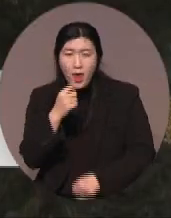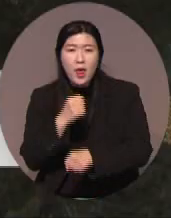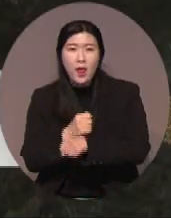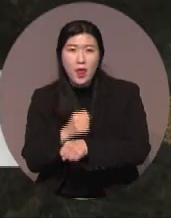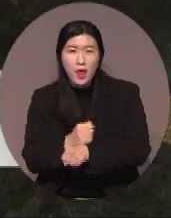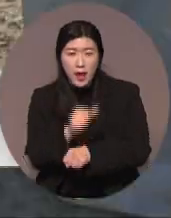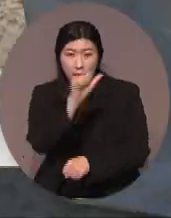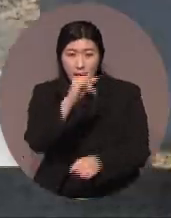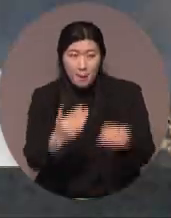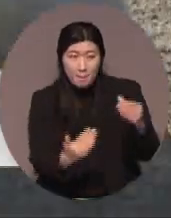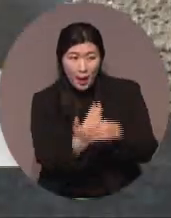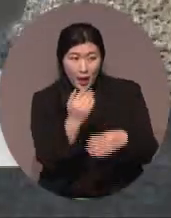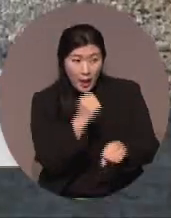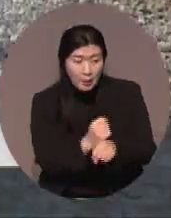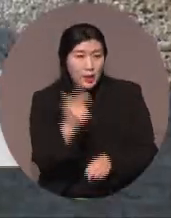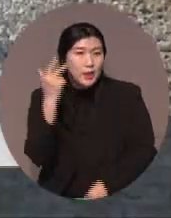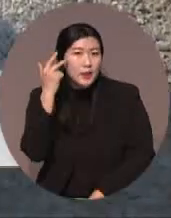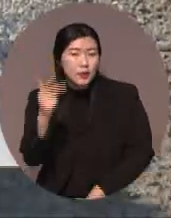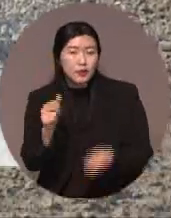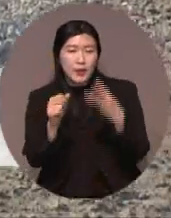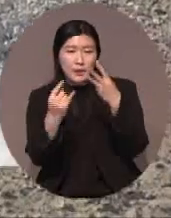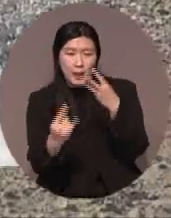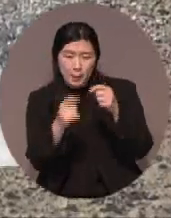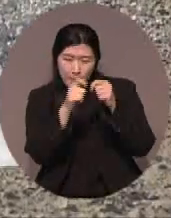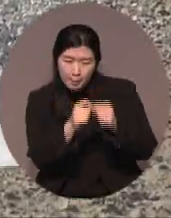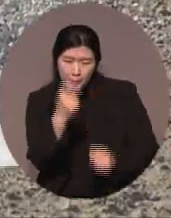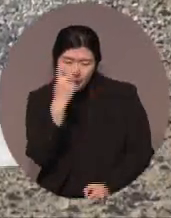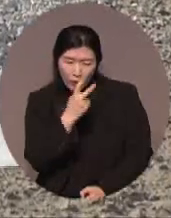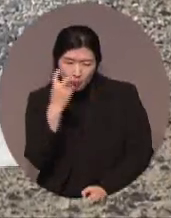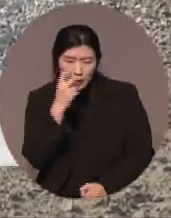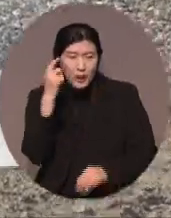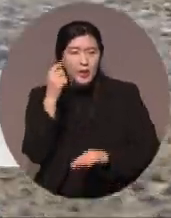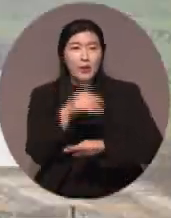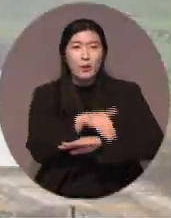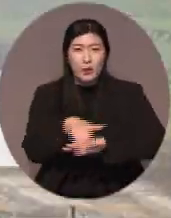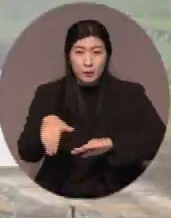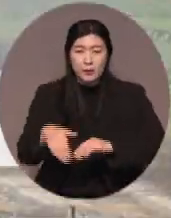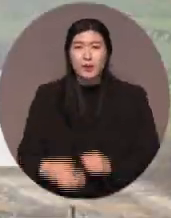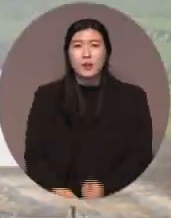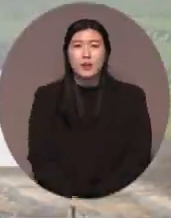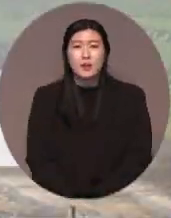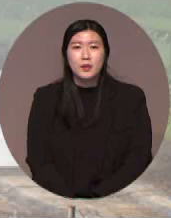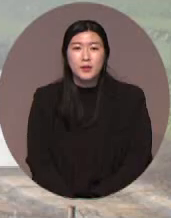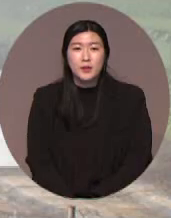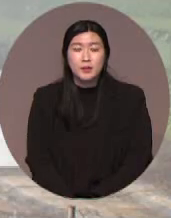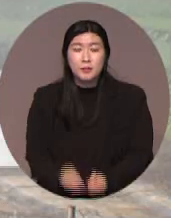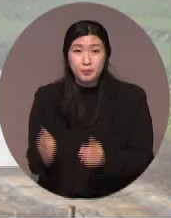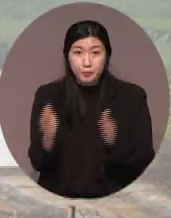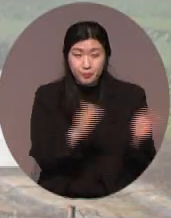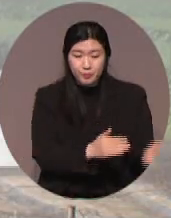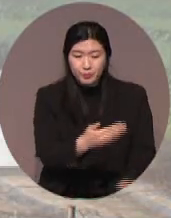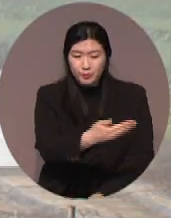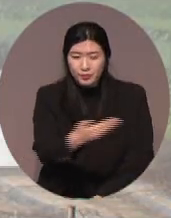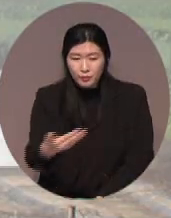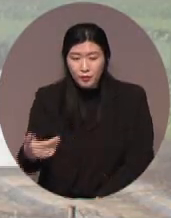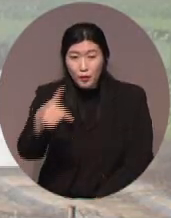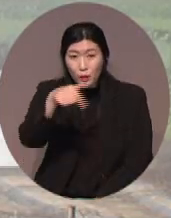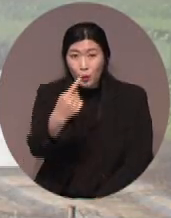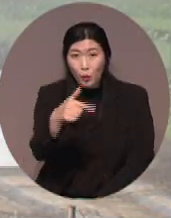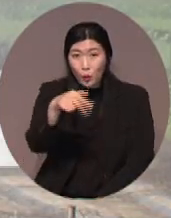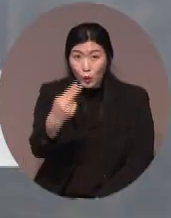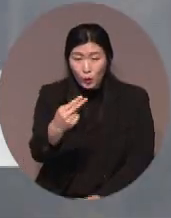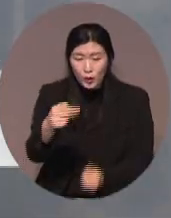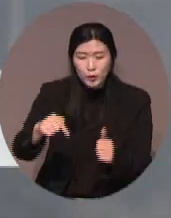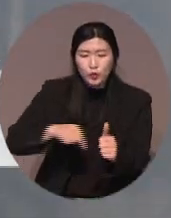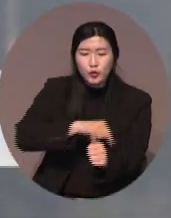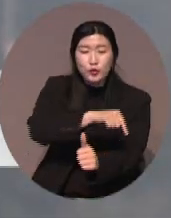ai가 발생하면 일주일에 세 차례 정밀 검사를 하기로 했습니다 또 고위험 하철인 아산 곡교천과